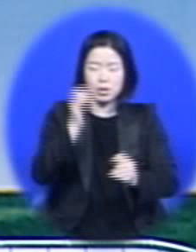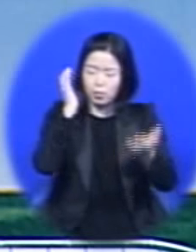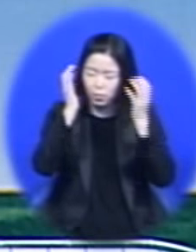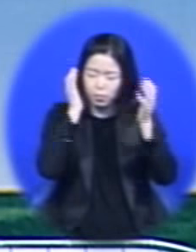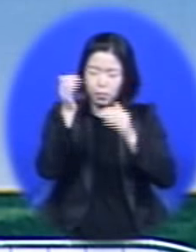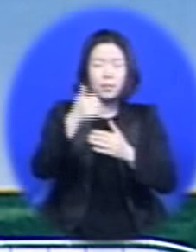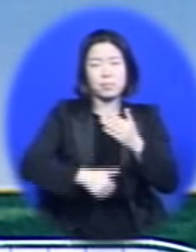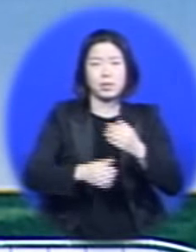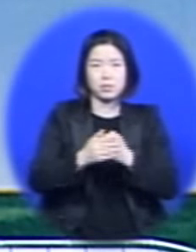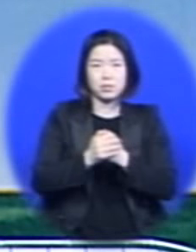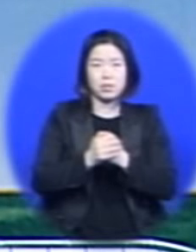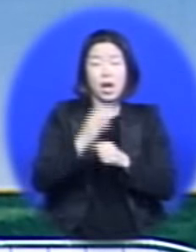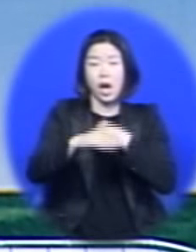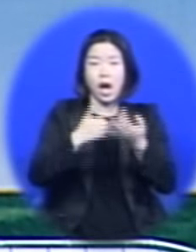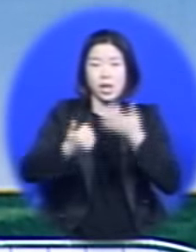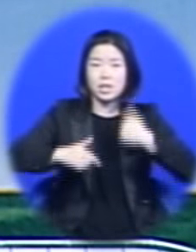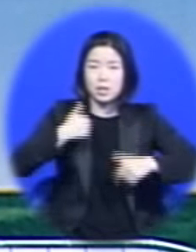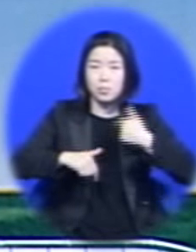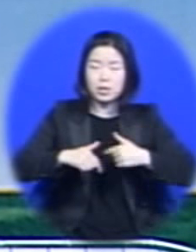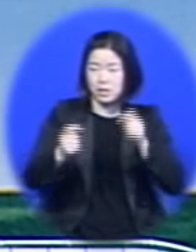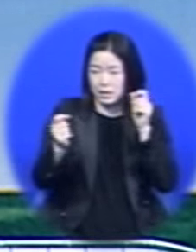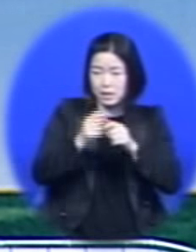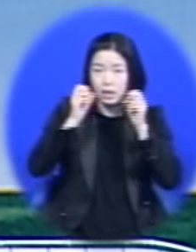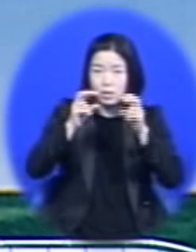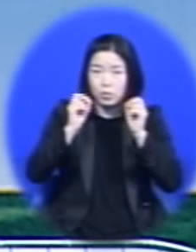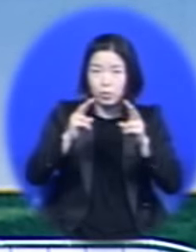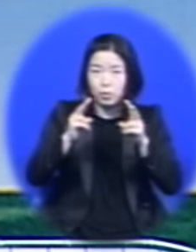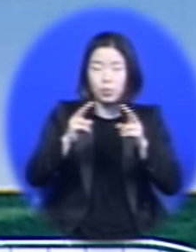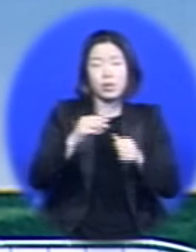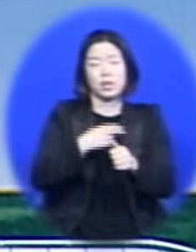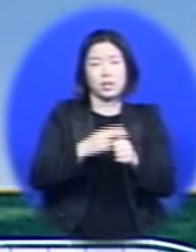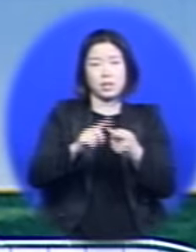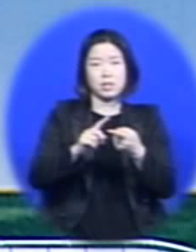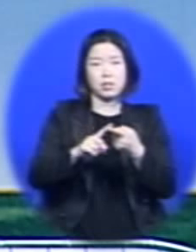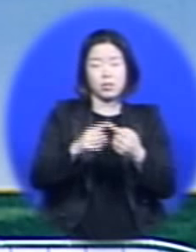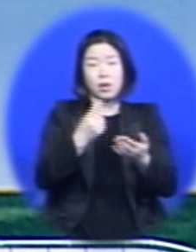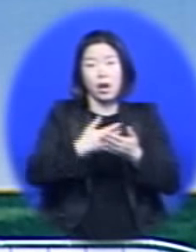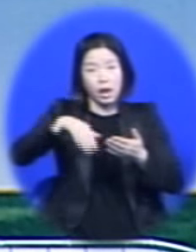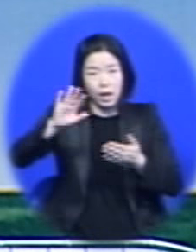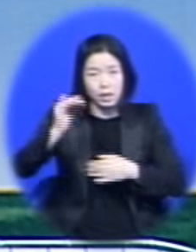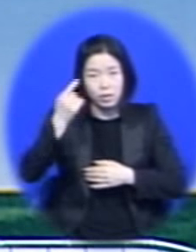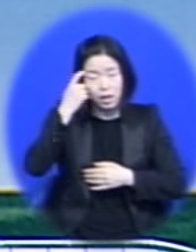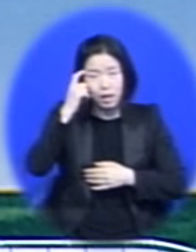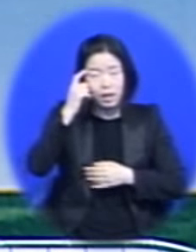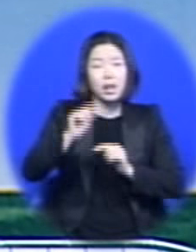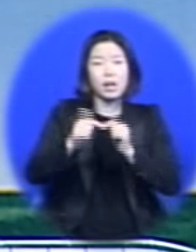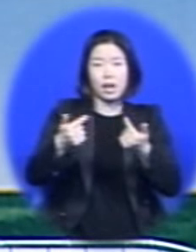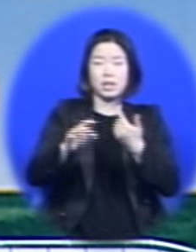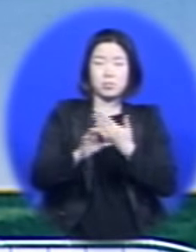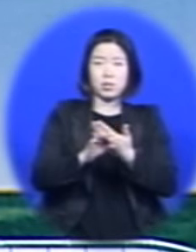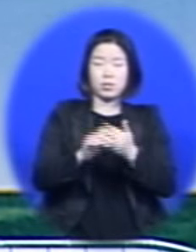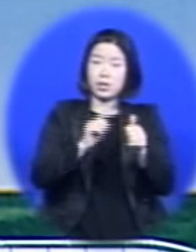빠졌습니다. 하나님이 기뻐하시는 단기 선교를 떠나야 되나? 아니면